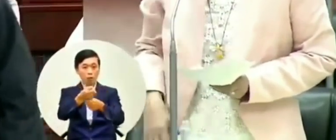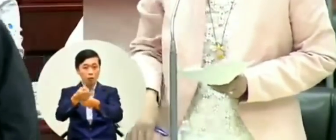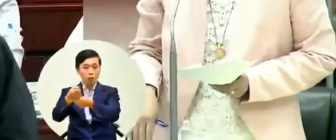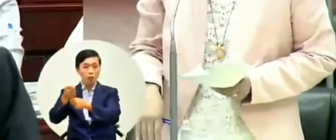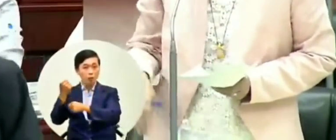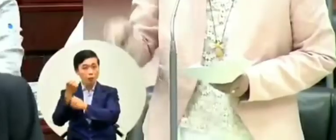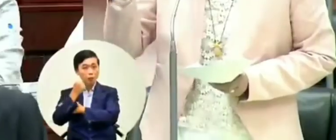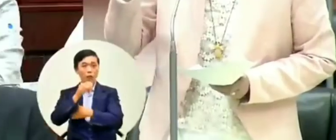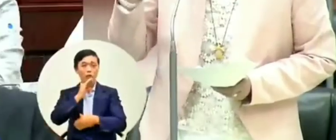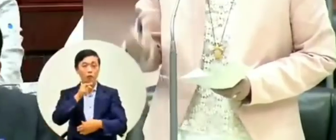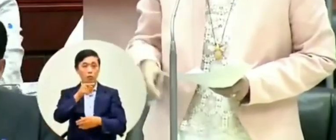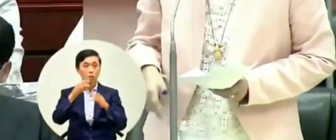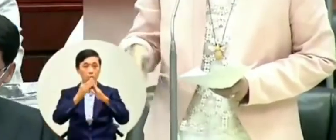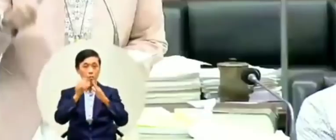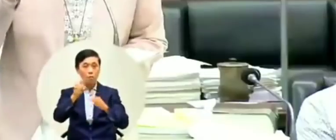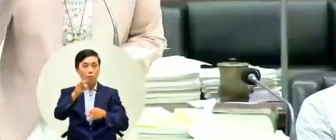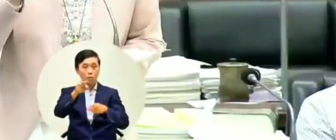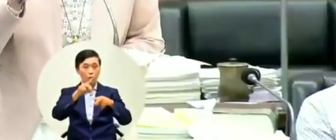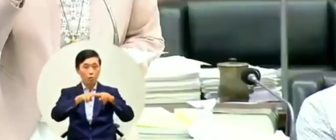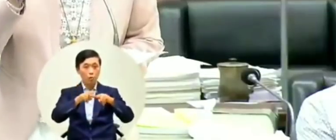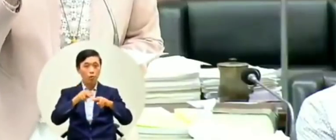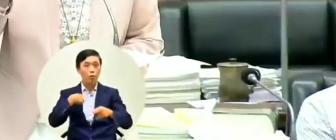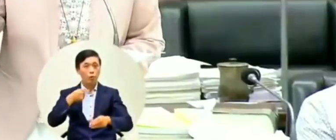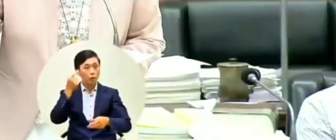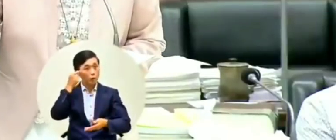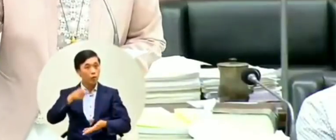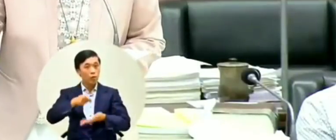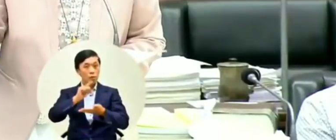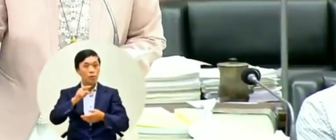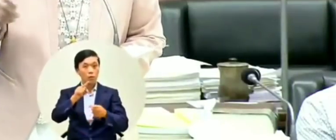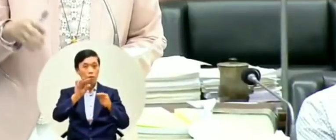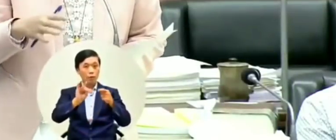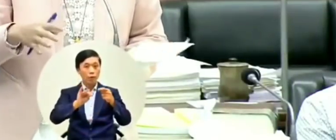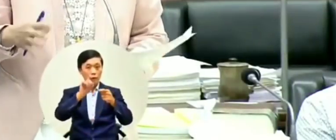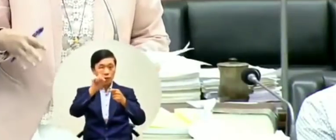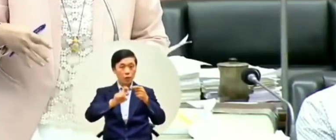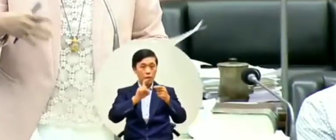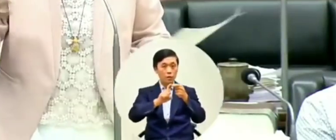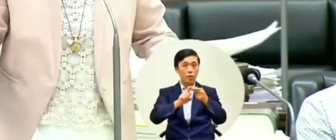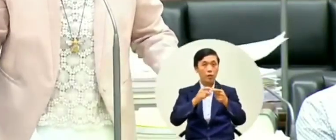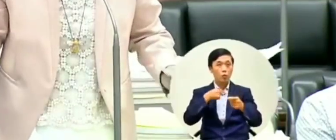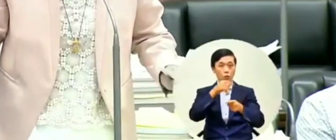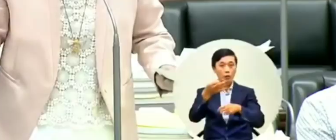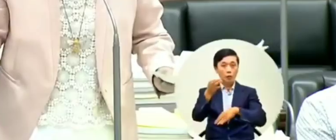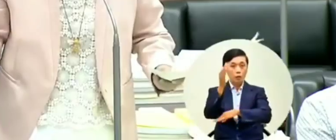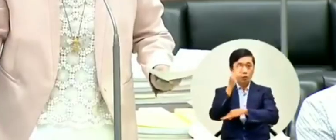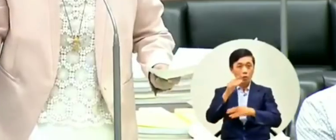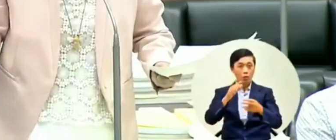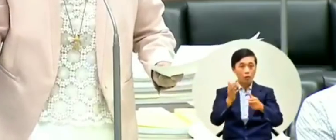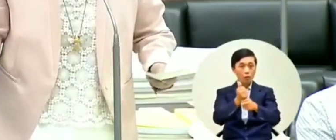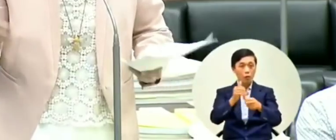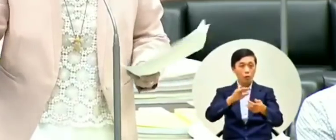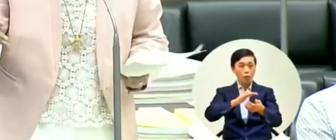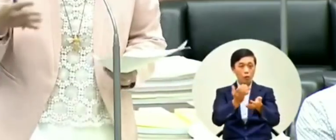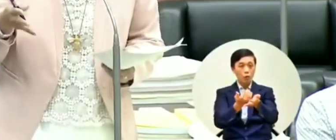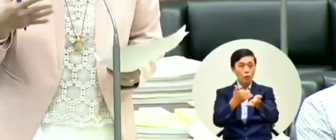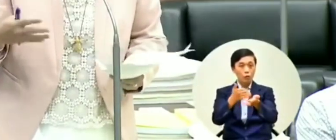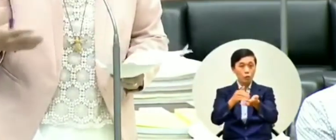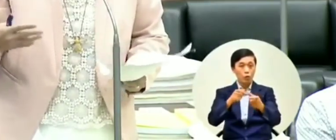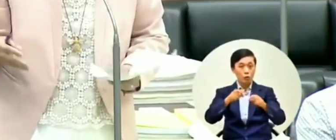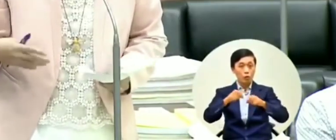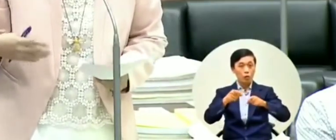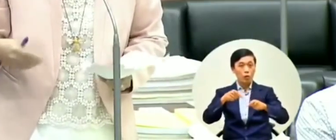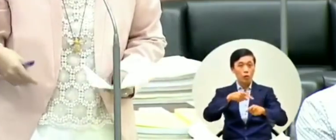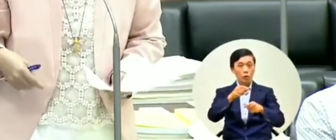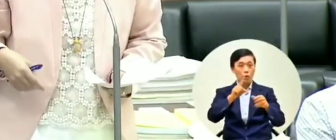个局长你请坐哈，我要讲的是，你看你们110年度的我们财政的这个总预算案。好，虽然我们